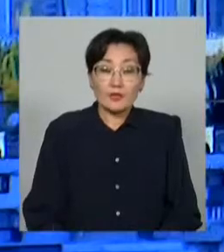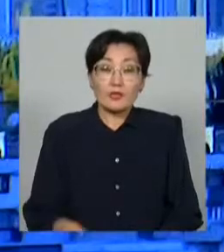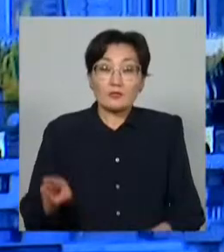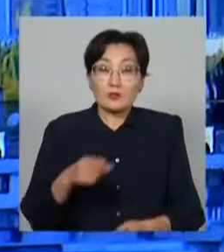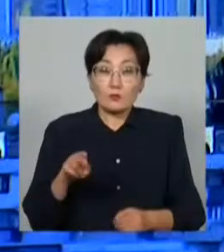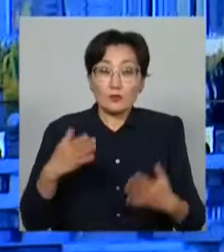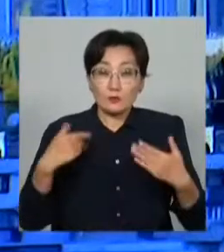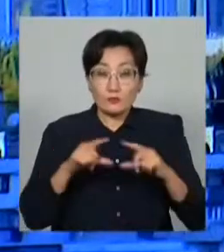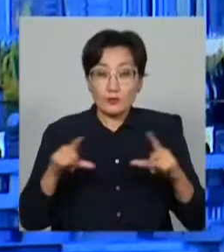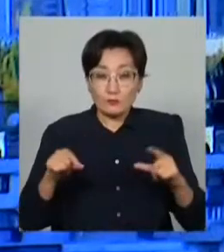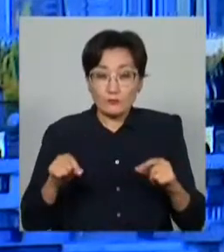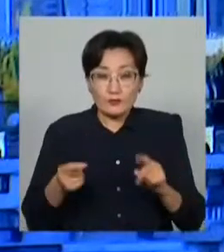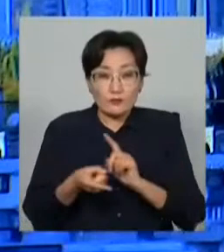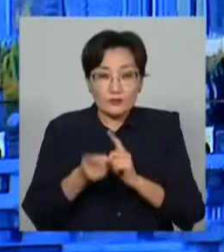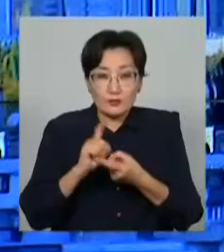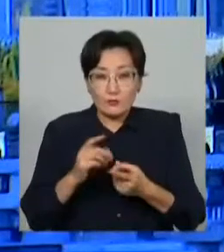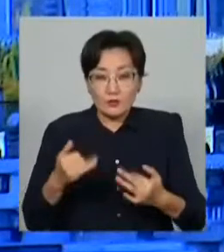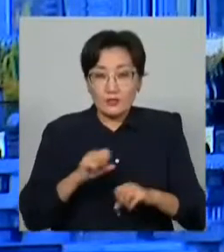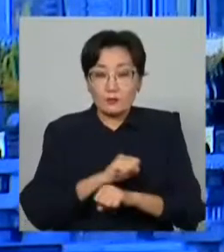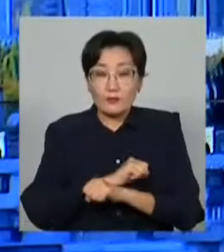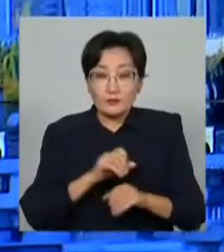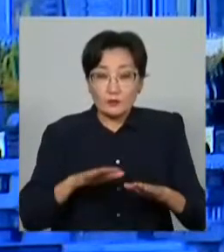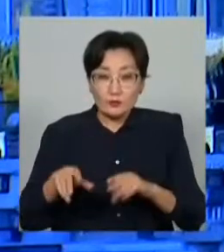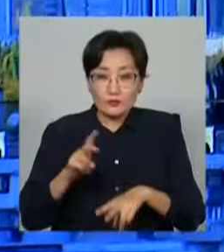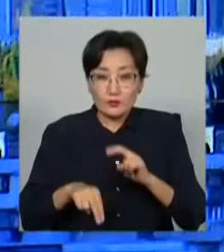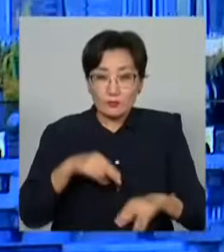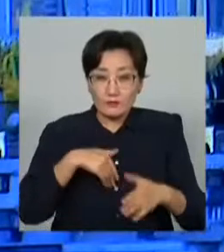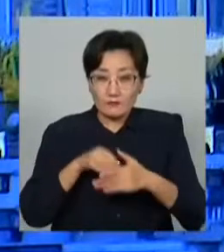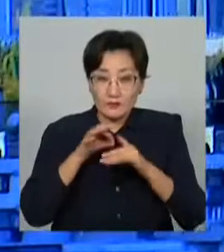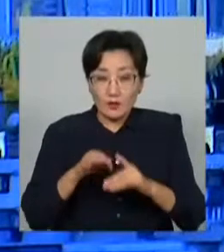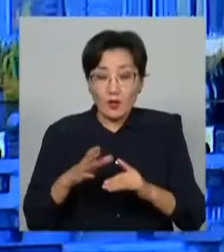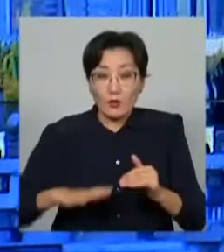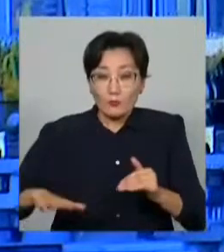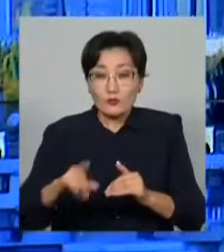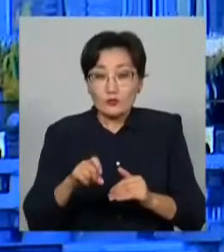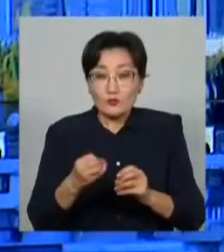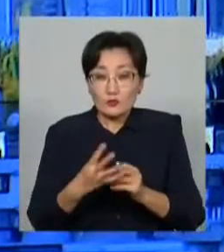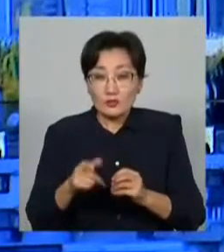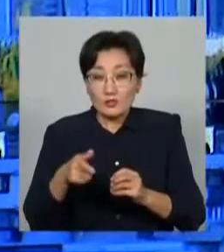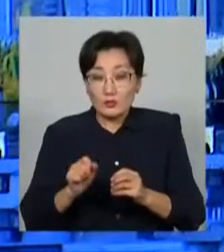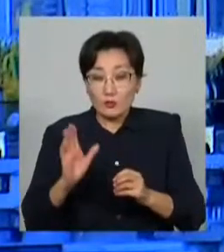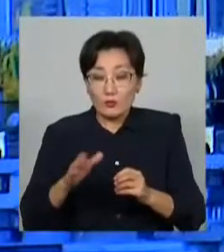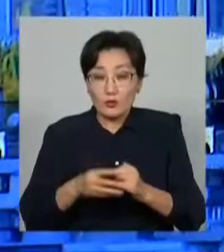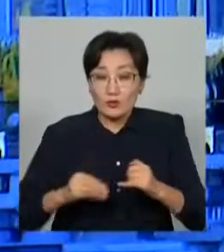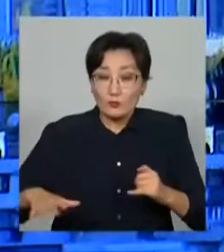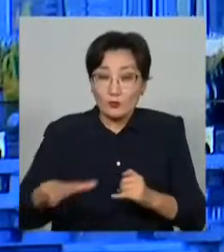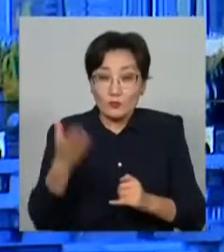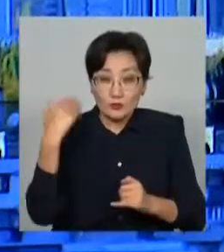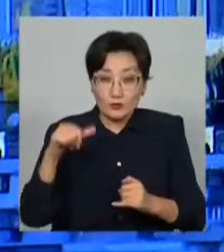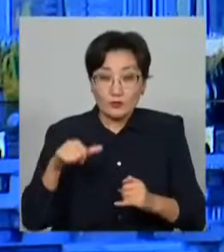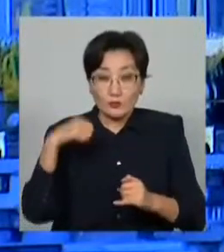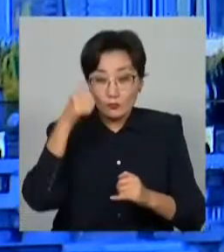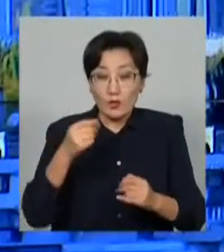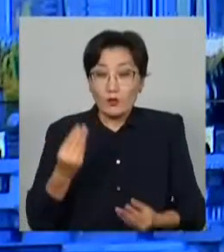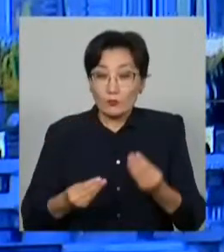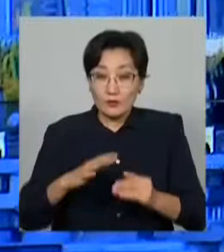желтоқсан саябағы адам танымастай өзгерме. Қазір демалыс орнының құрылысы қызу жүріп жатыр. Аумағы 114 гектар болатын жерге өткен жылы ойын